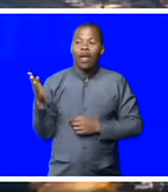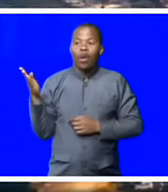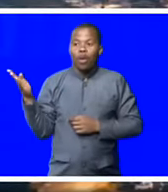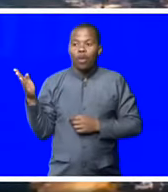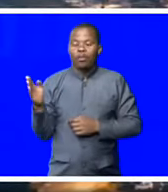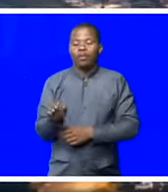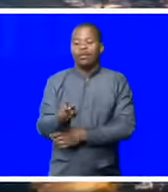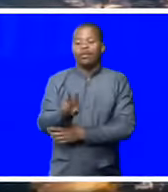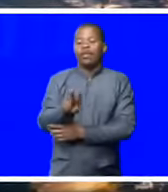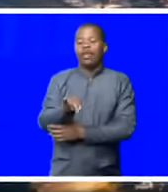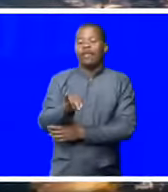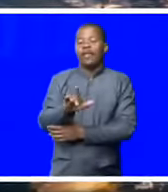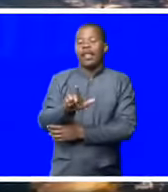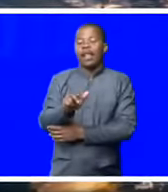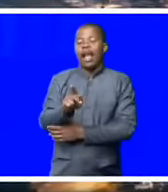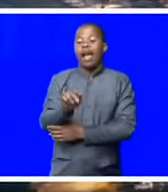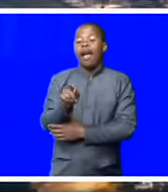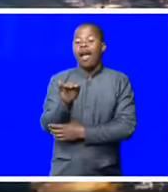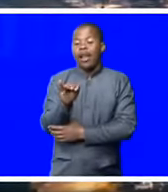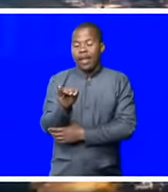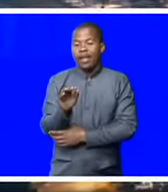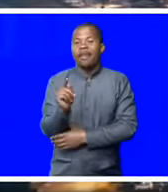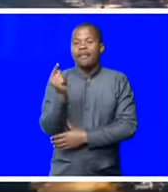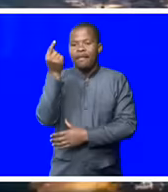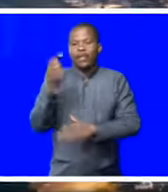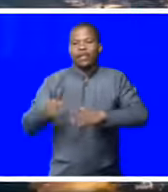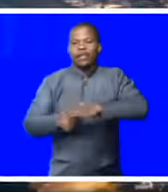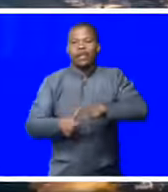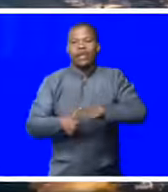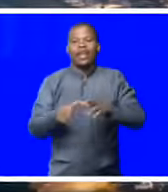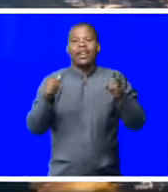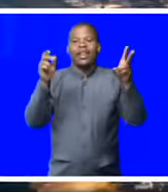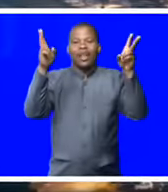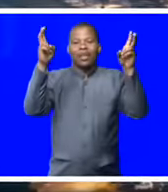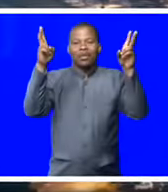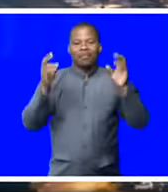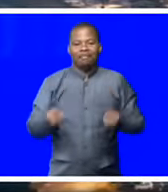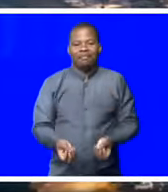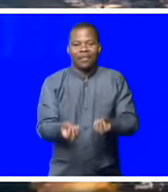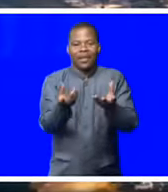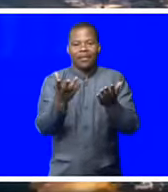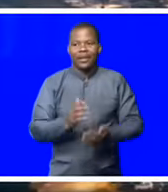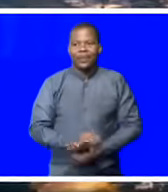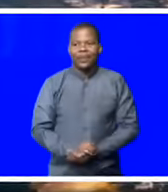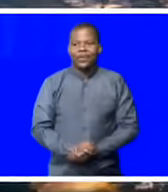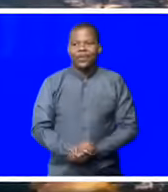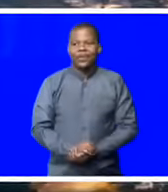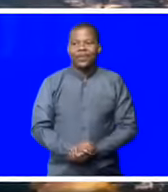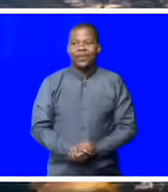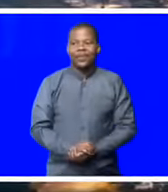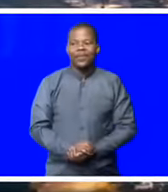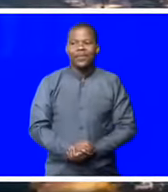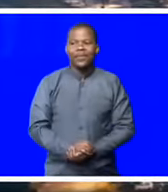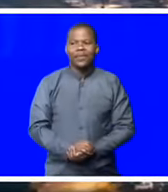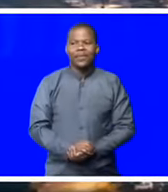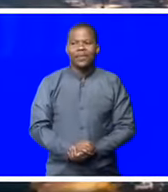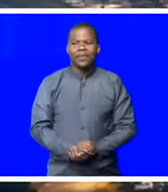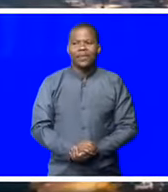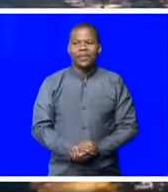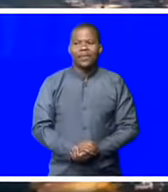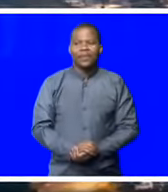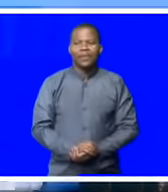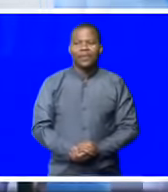TV libito lami nginondumiso vilakati ngihamba naye zamanzi manje ngona lomhla vele silolo mina nato sibuke dona hloko tatwe thambe embili